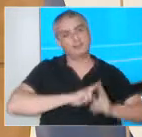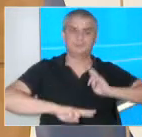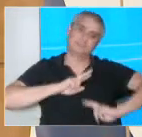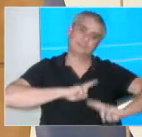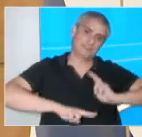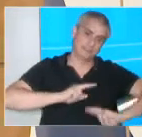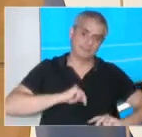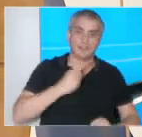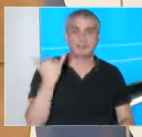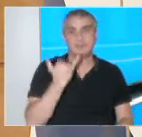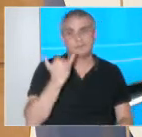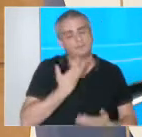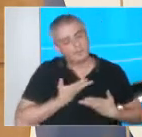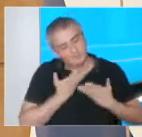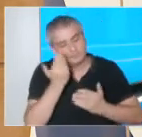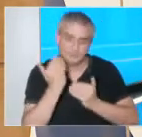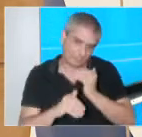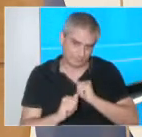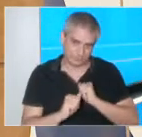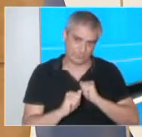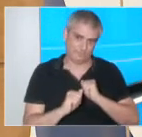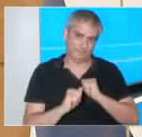המתייסרת, שהיא תמיד מתמסרת בסוף.